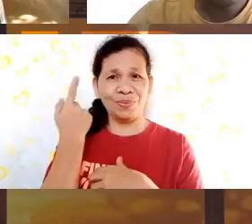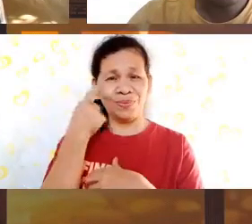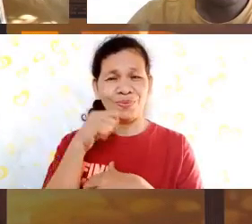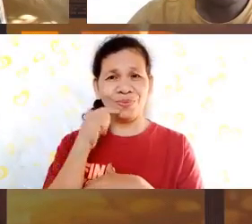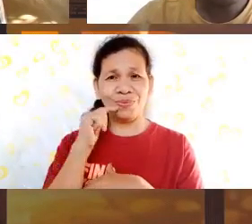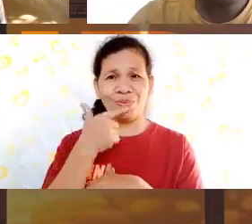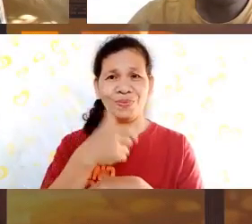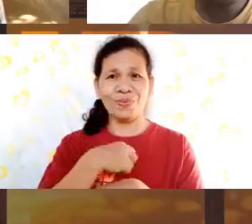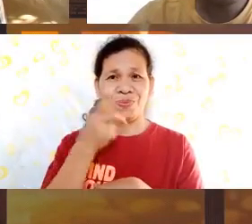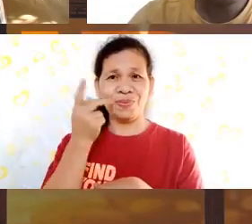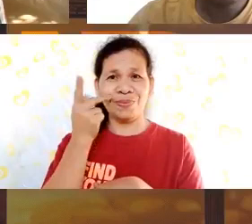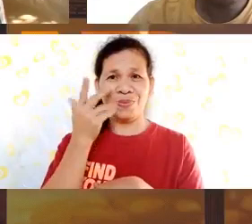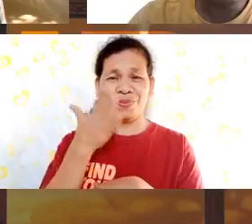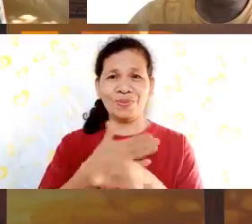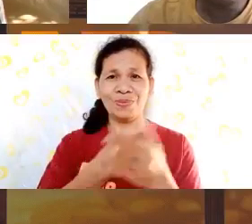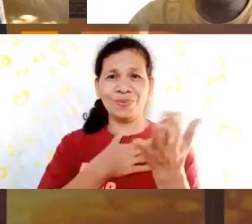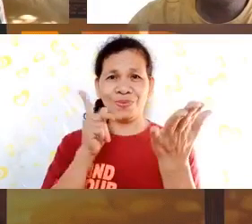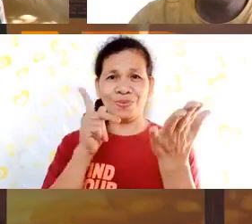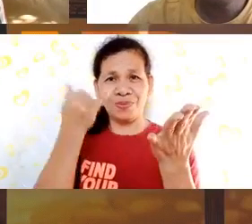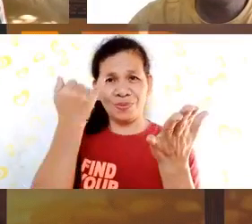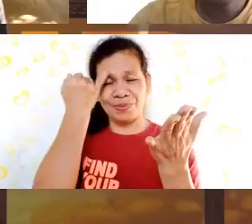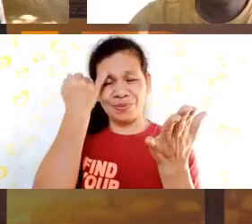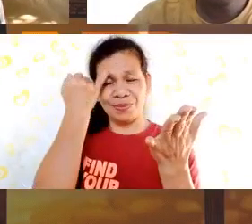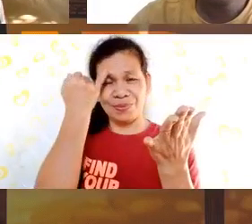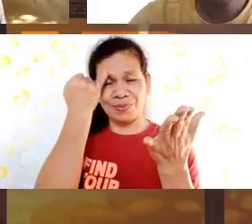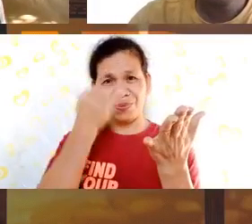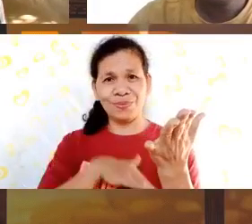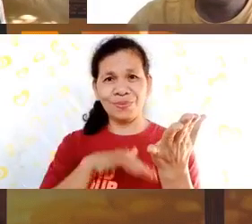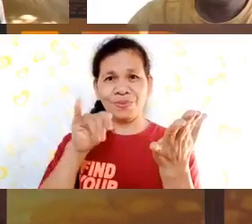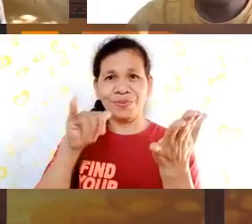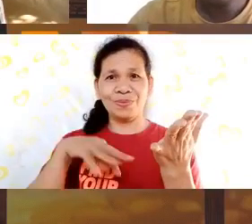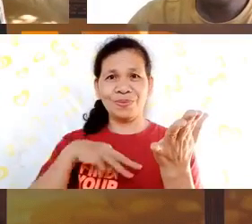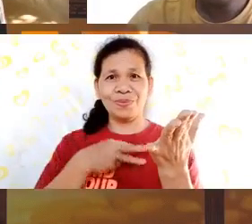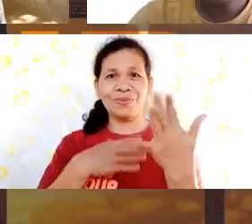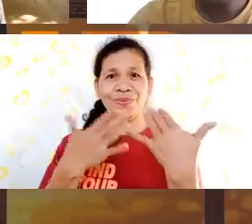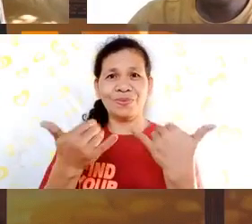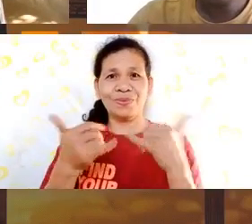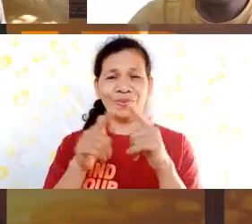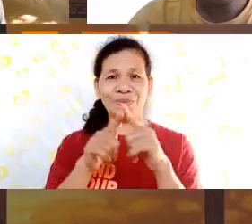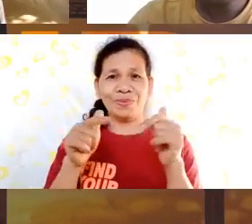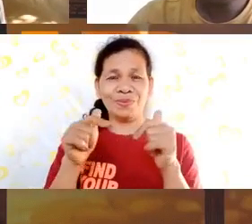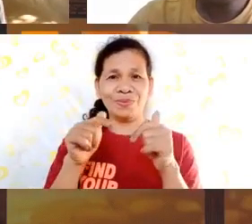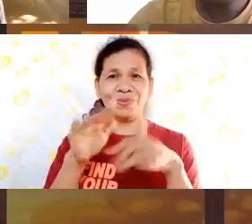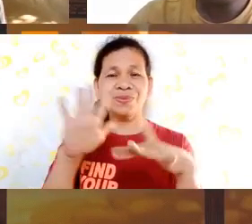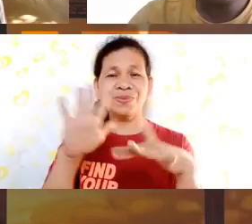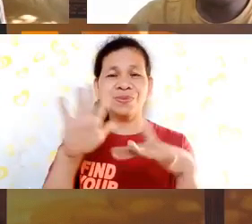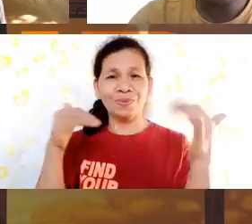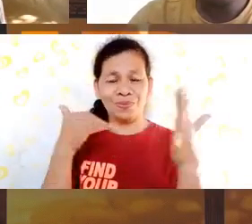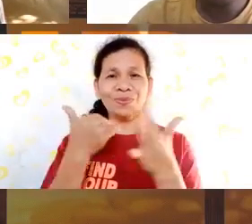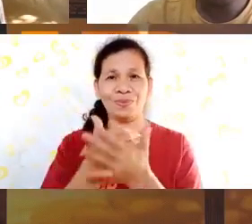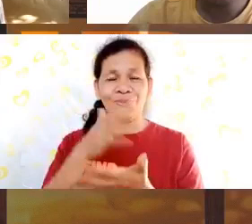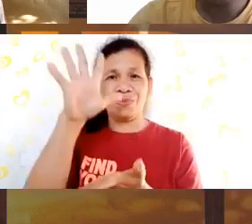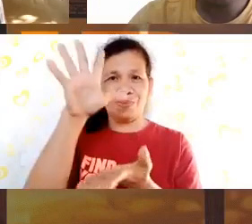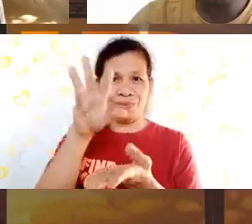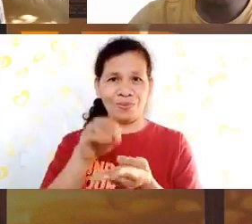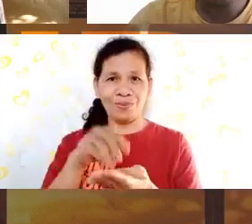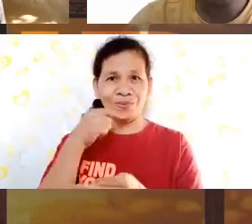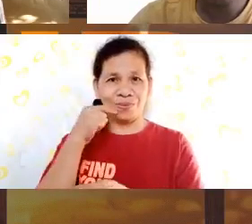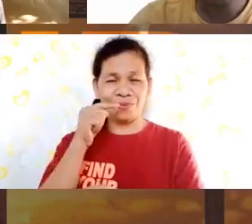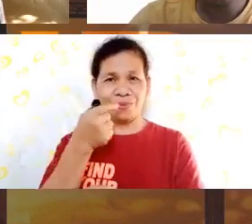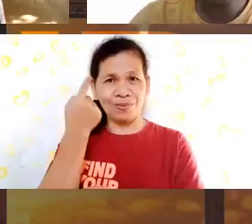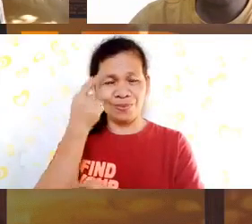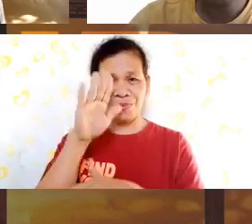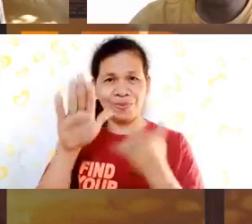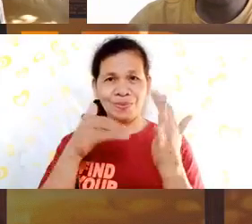mga viewers, Pastor Jube. Yes po, ito ay general greetings na lamang po sa lahat